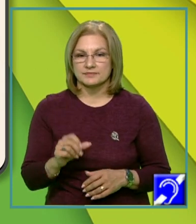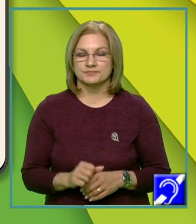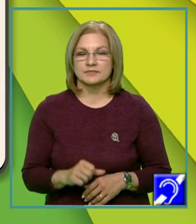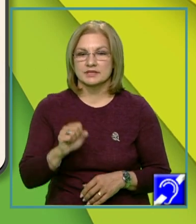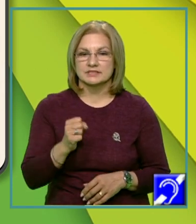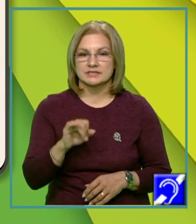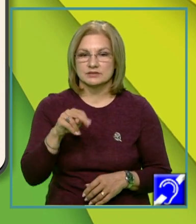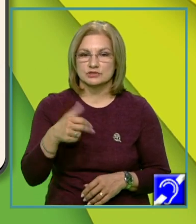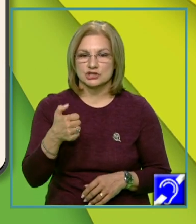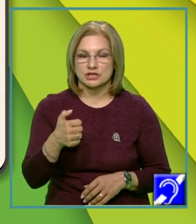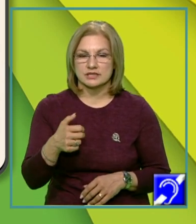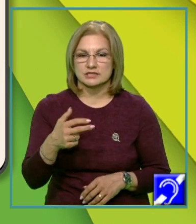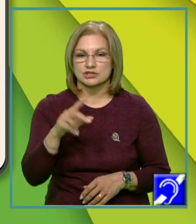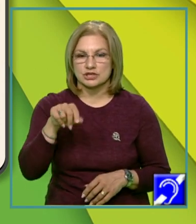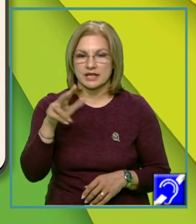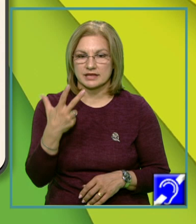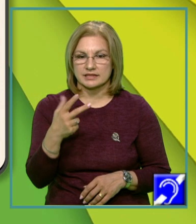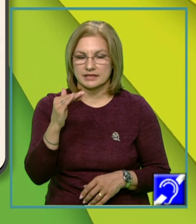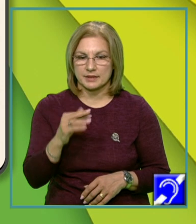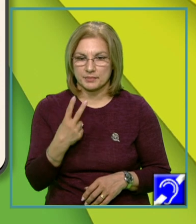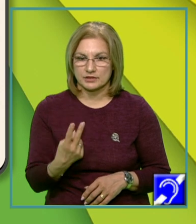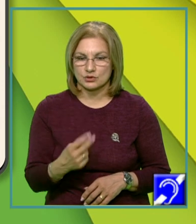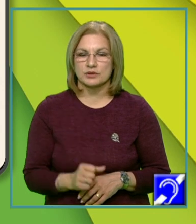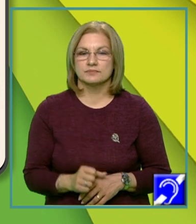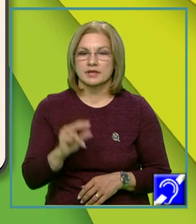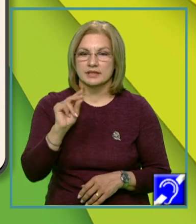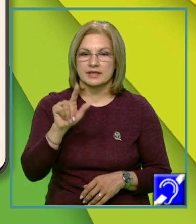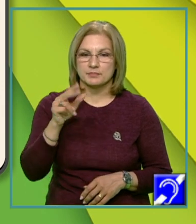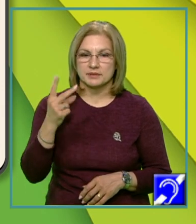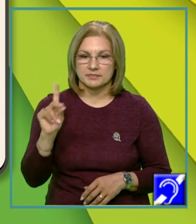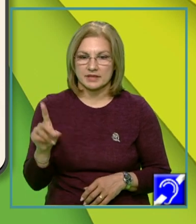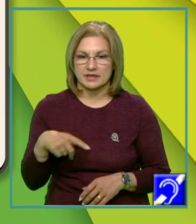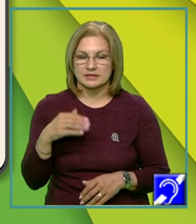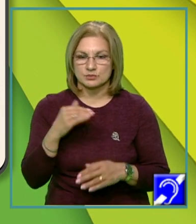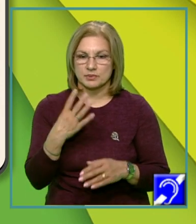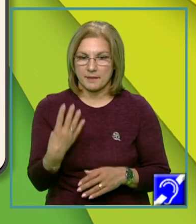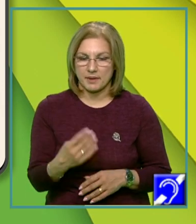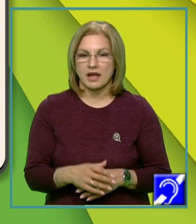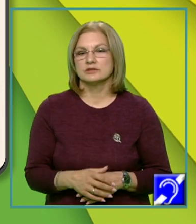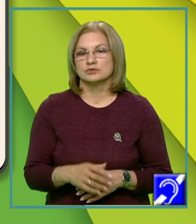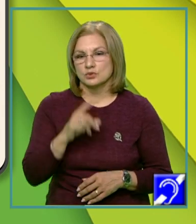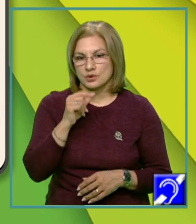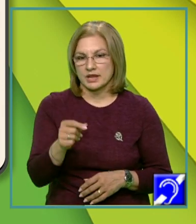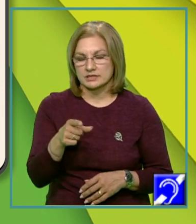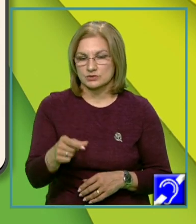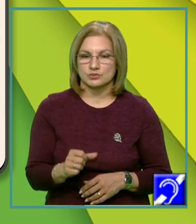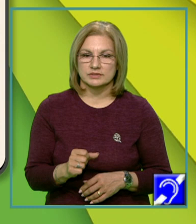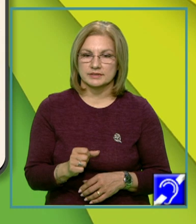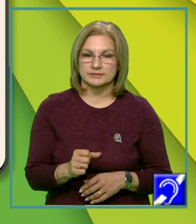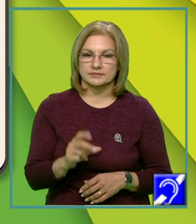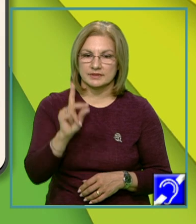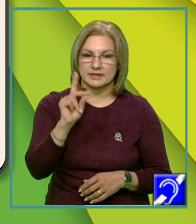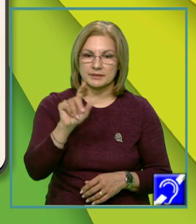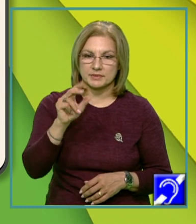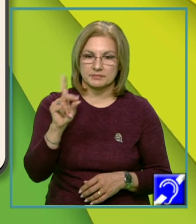de grade radical din 3 pe 2 de prinde supra a de care e patru de unde rezultă că de